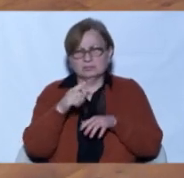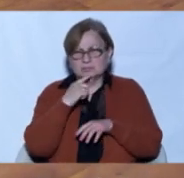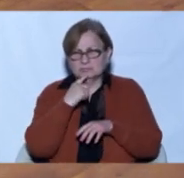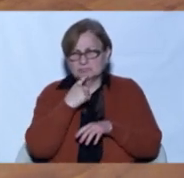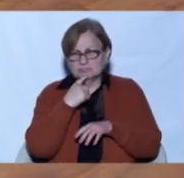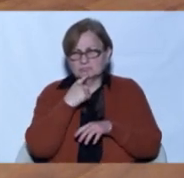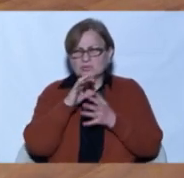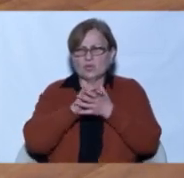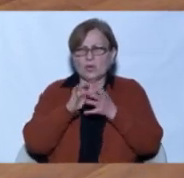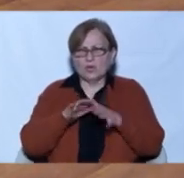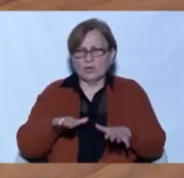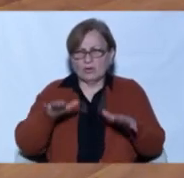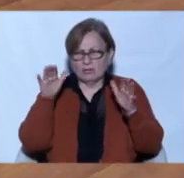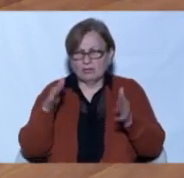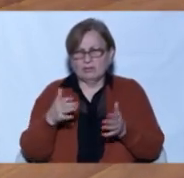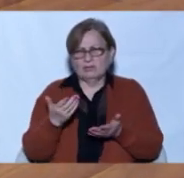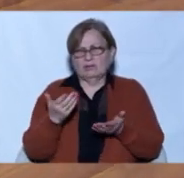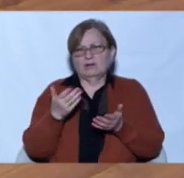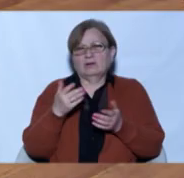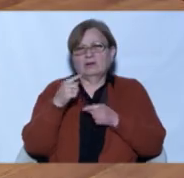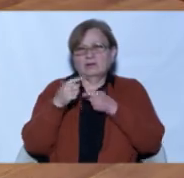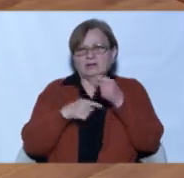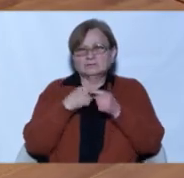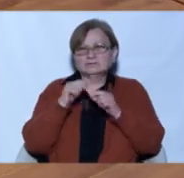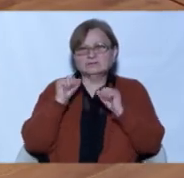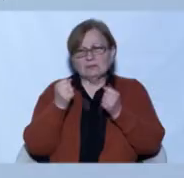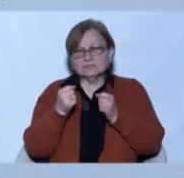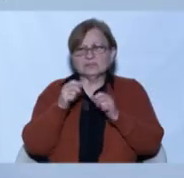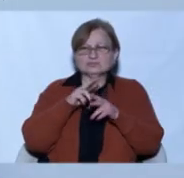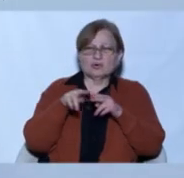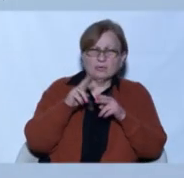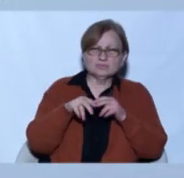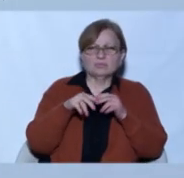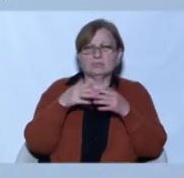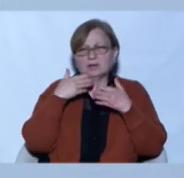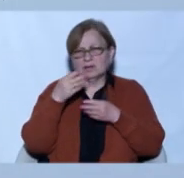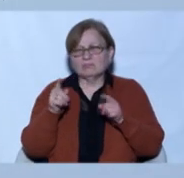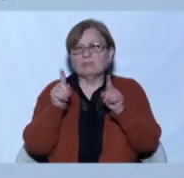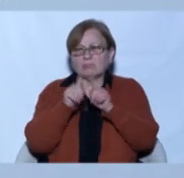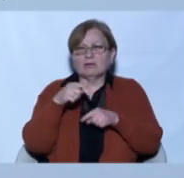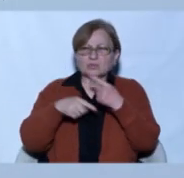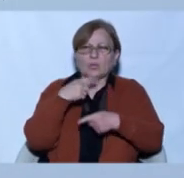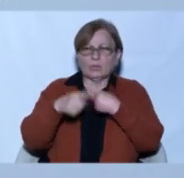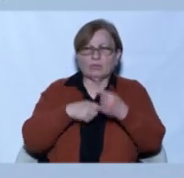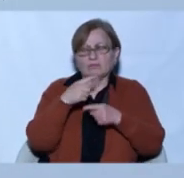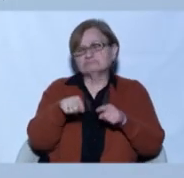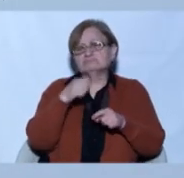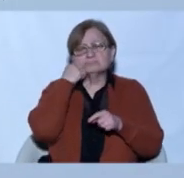დიდ თოვლობა, წელიწადის სხვადასხვა დრო ენაცვლება ერთმანეთს და ბებო კვლავ მარტოა.